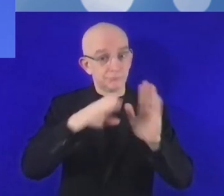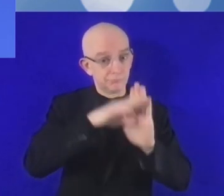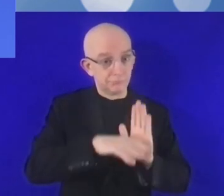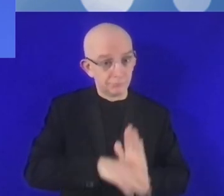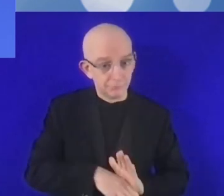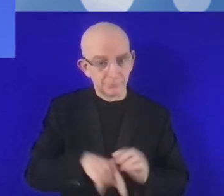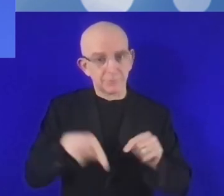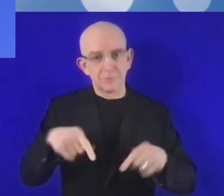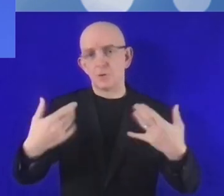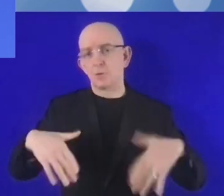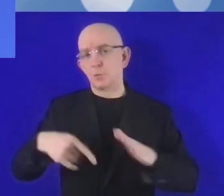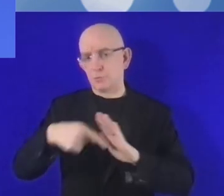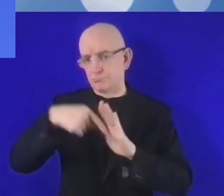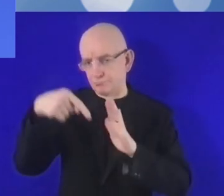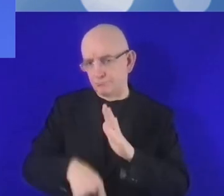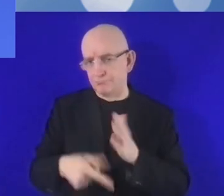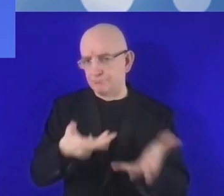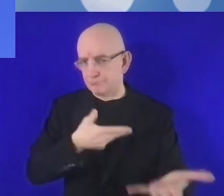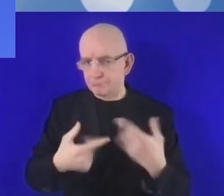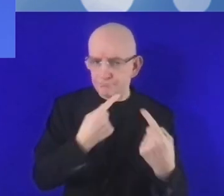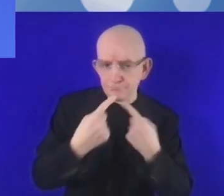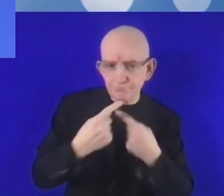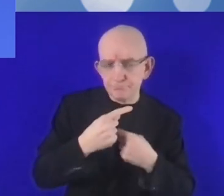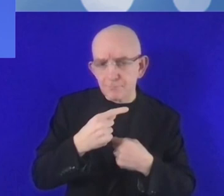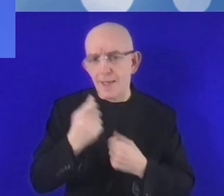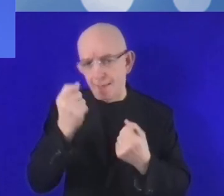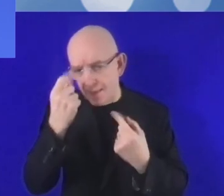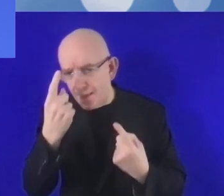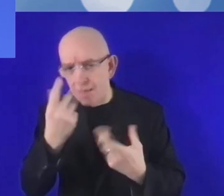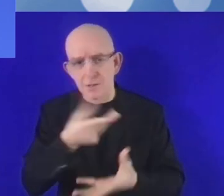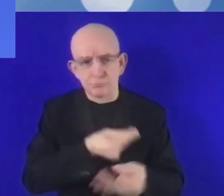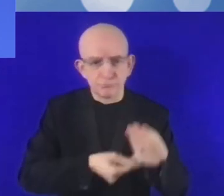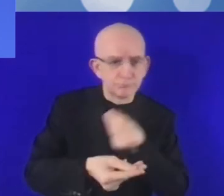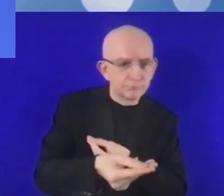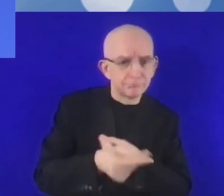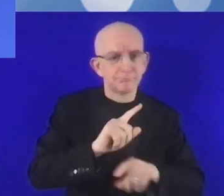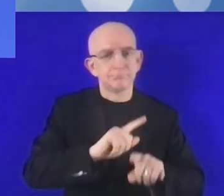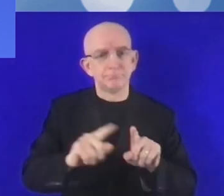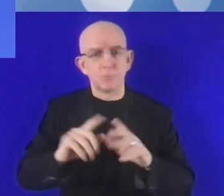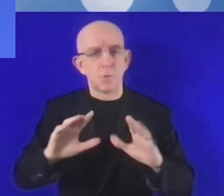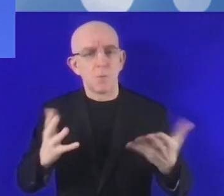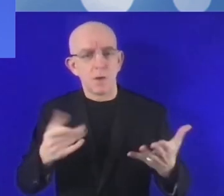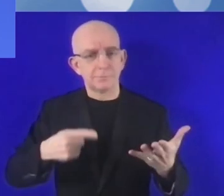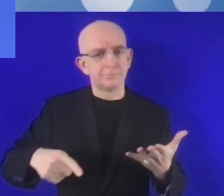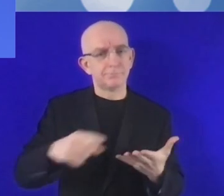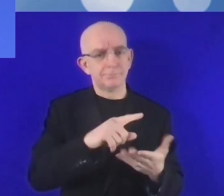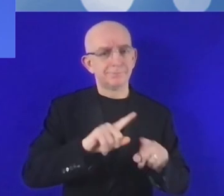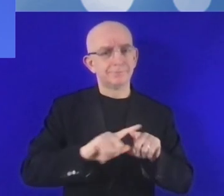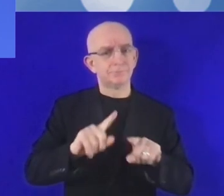и сотрудничества, а также появления нового урегулирования. Я верю, что